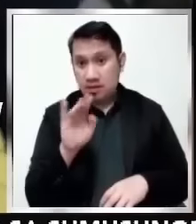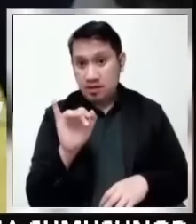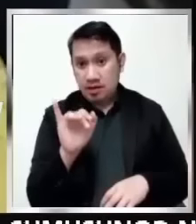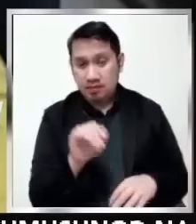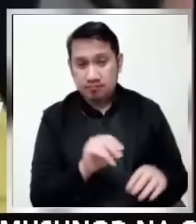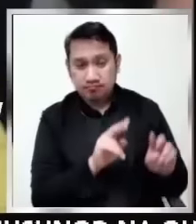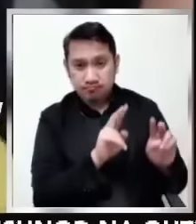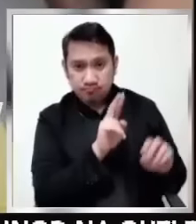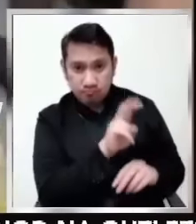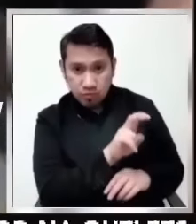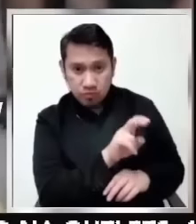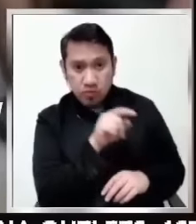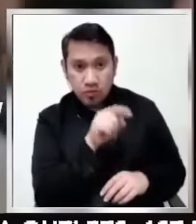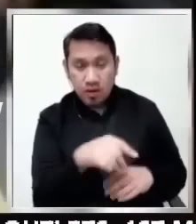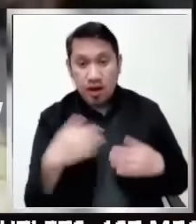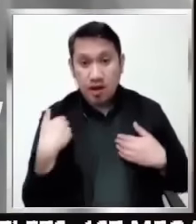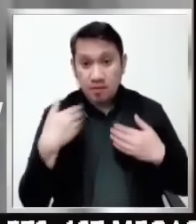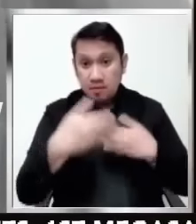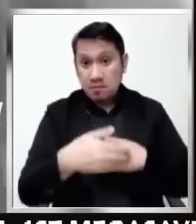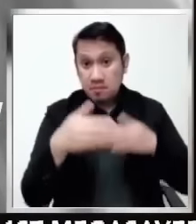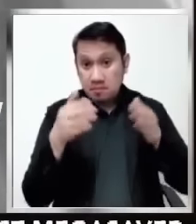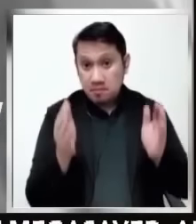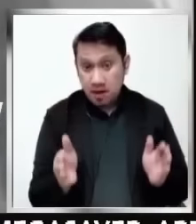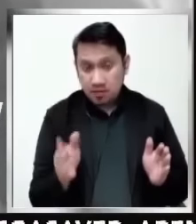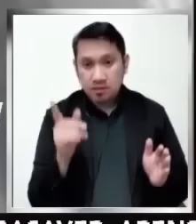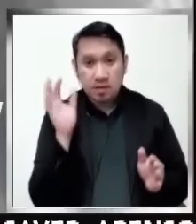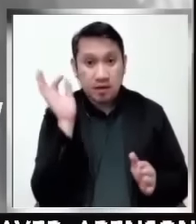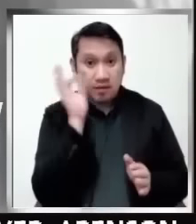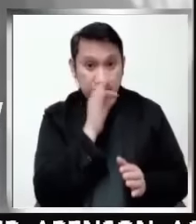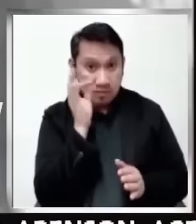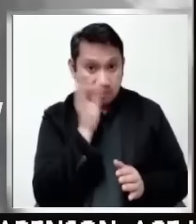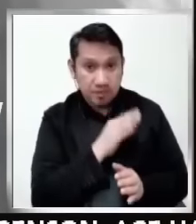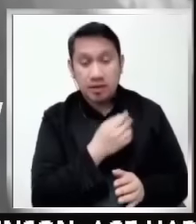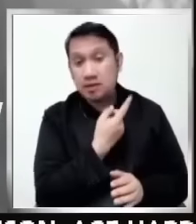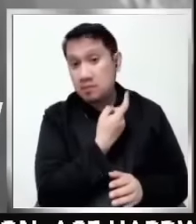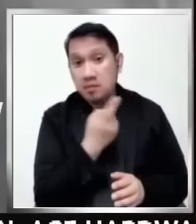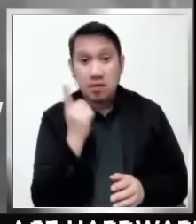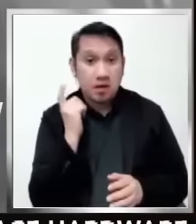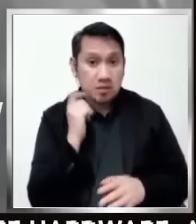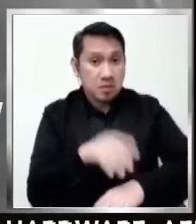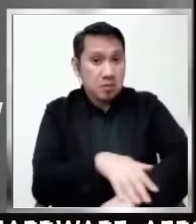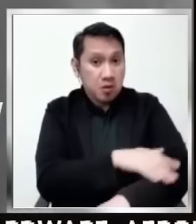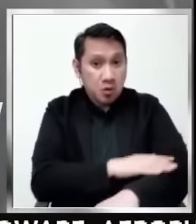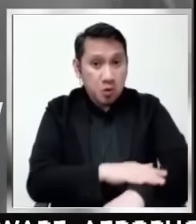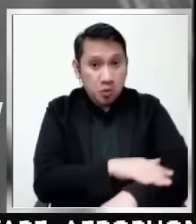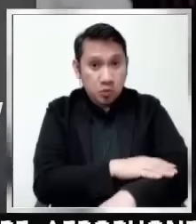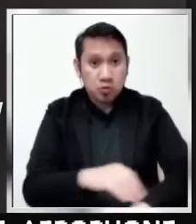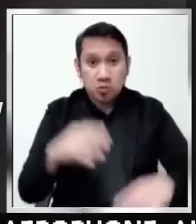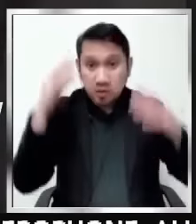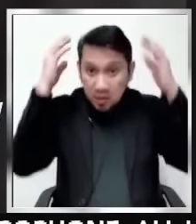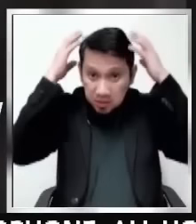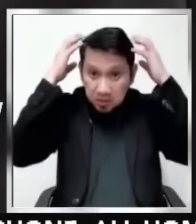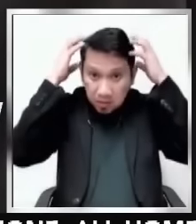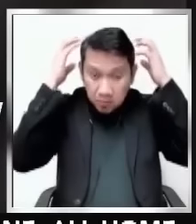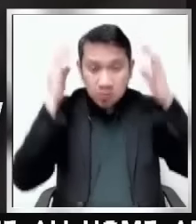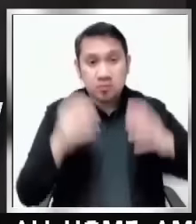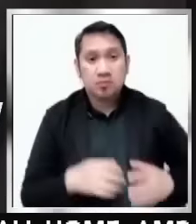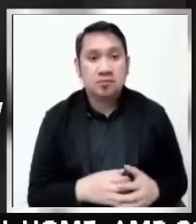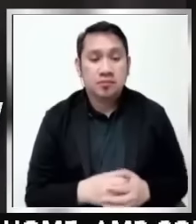loob ang kahong-kahong mga counterfeit na pabango, lotion at shampoo na ibinabagsak sa mga tindahan sa Metro Manila.